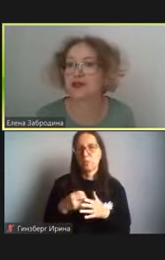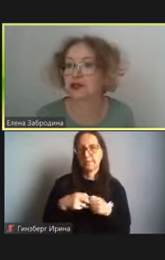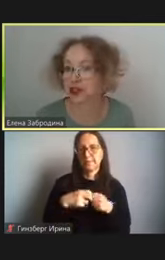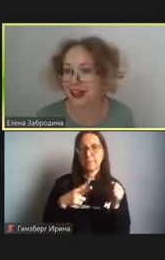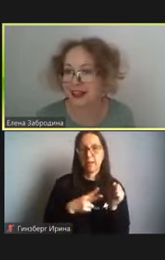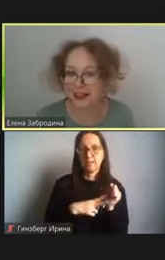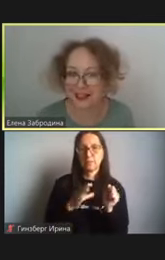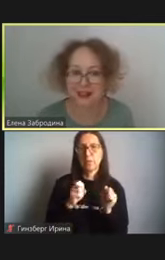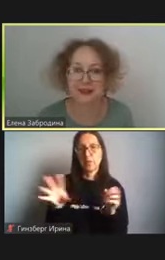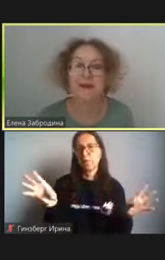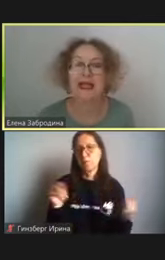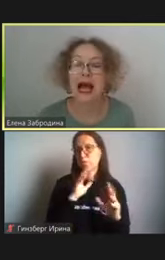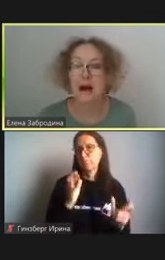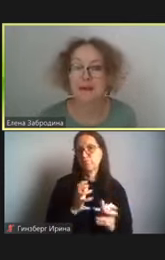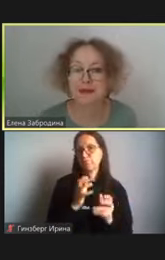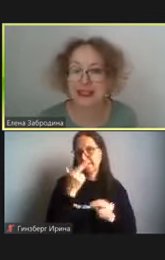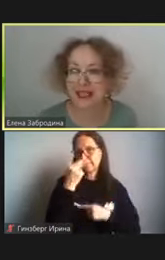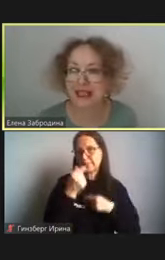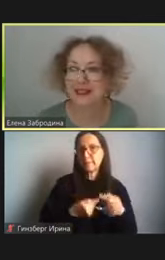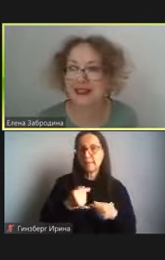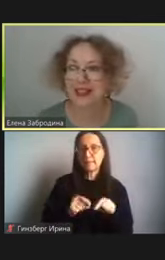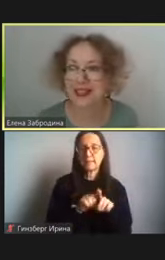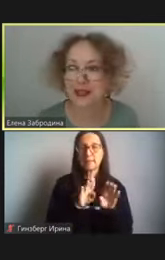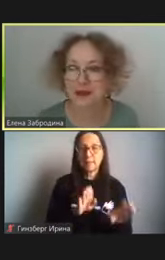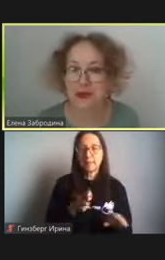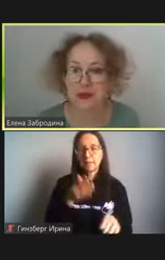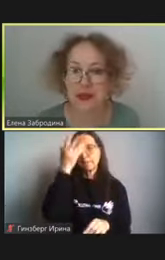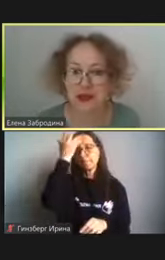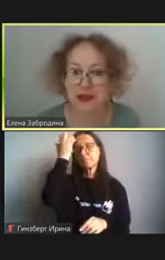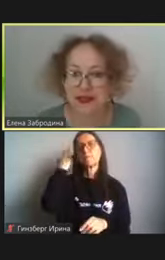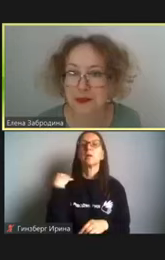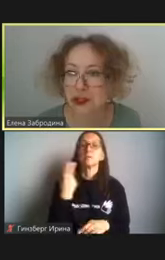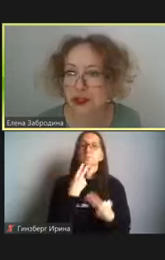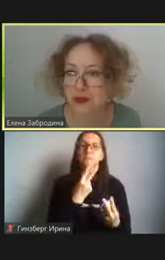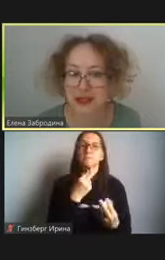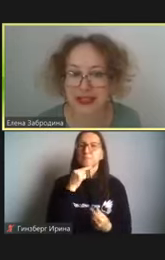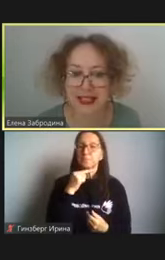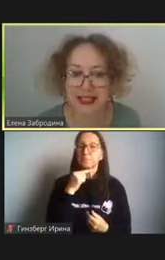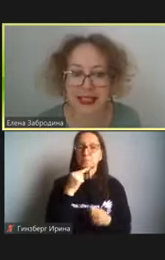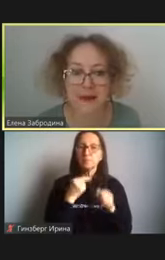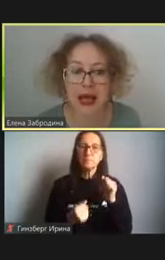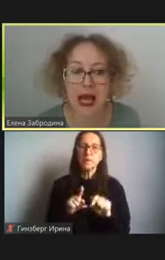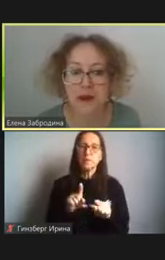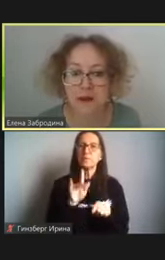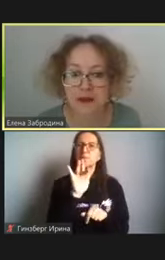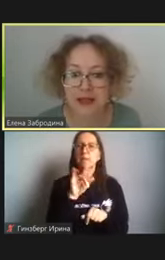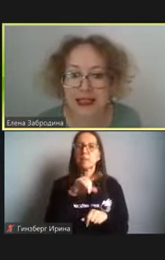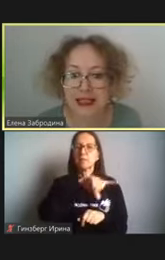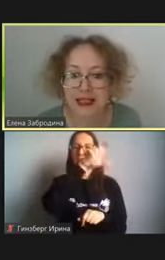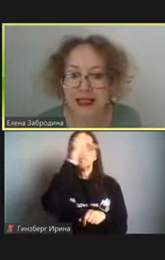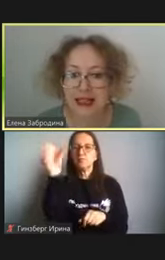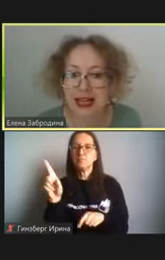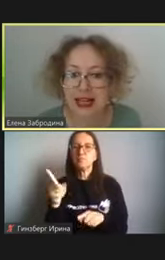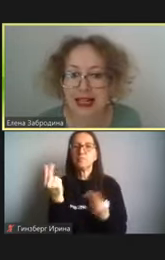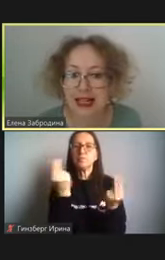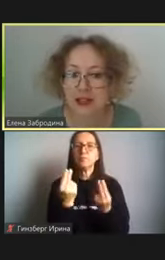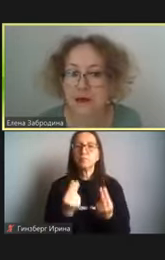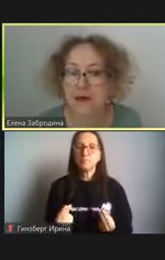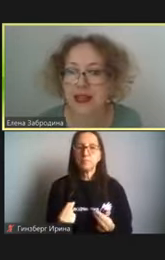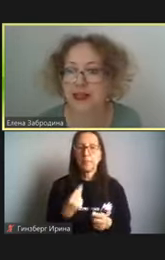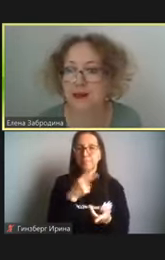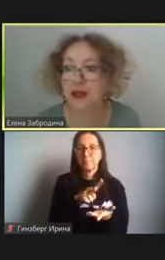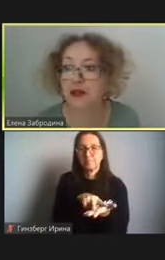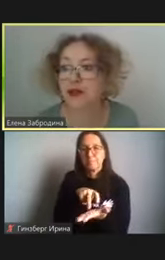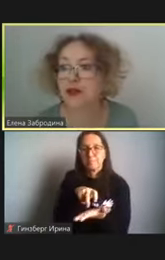века это все сохраняется. Посмотрите, давайте рассмотрим, что здесь изображено в центре. Вот посмотрите, здесь на коленях